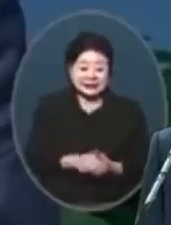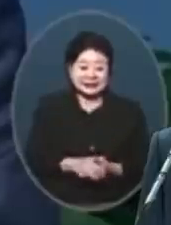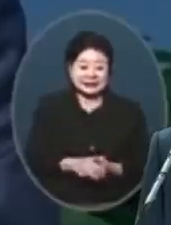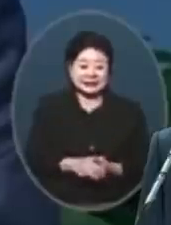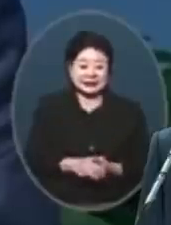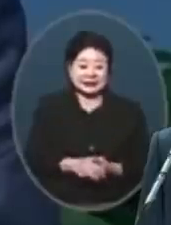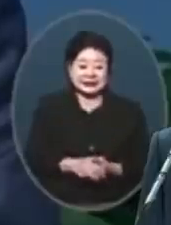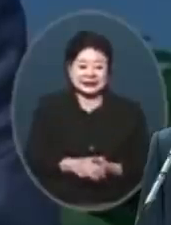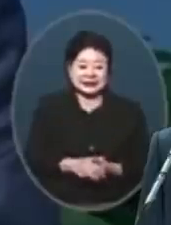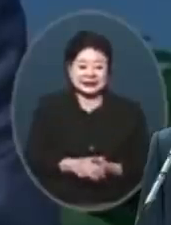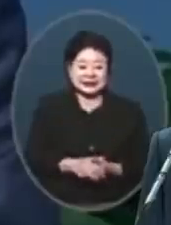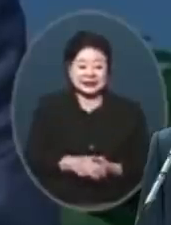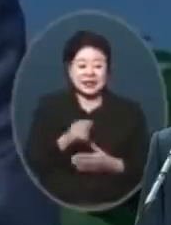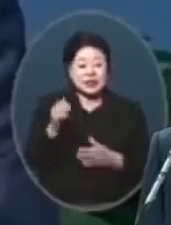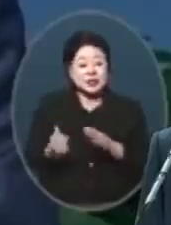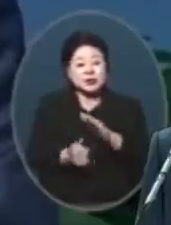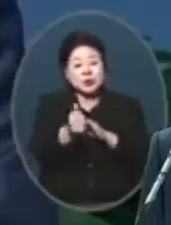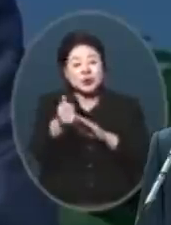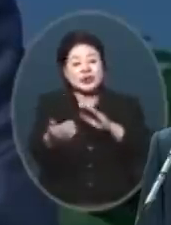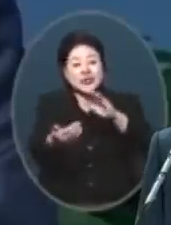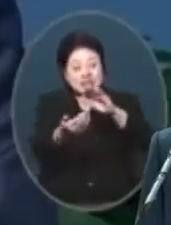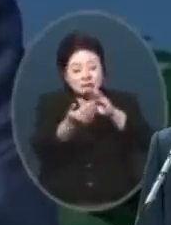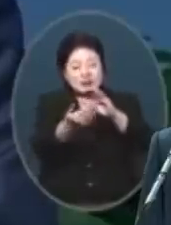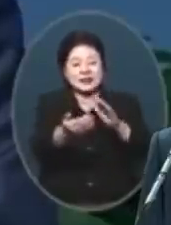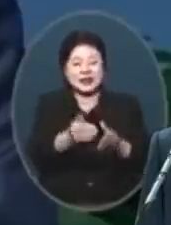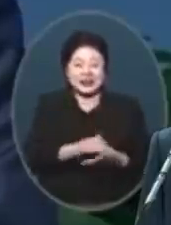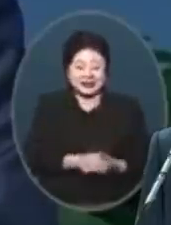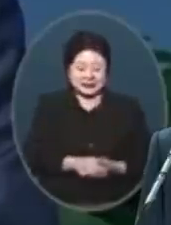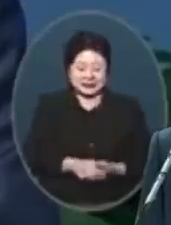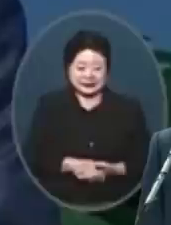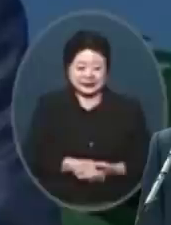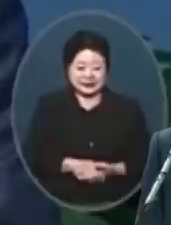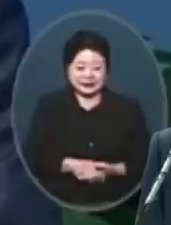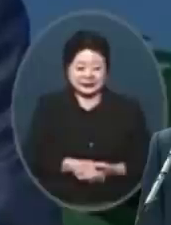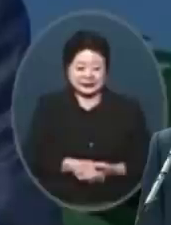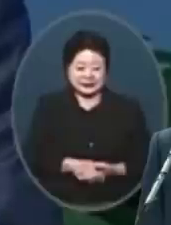내 소원이 이루어졌다.